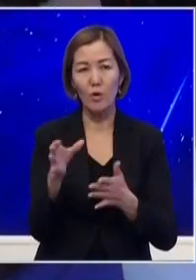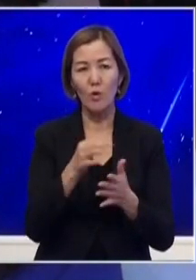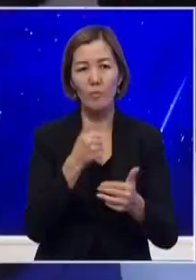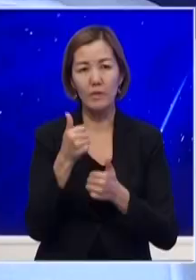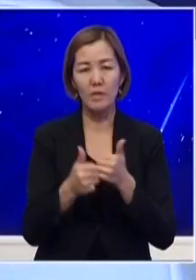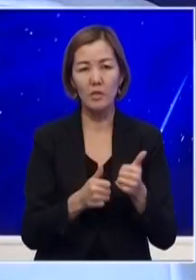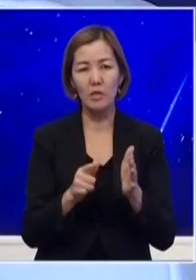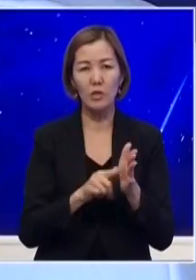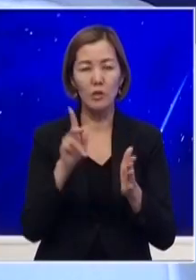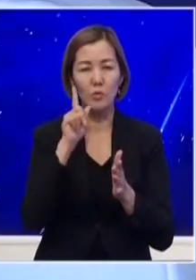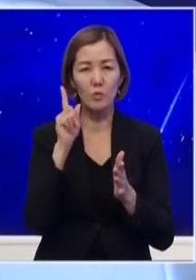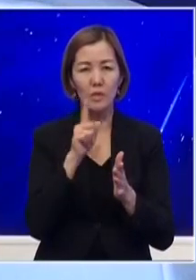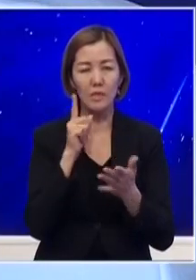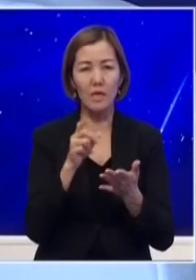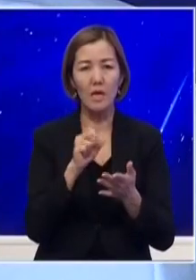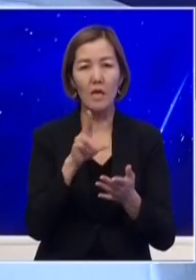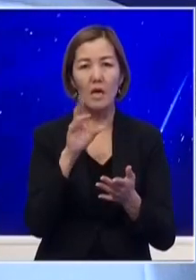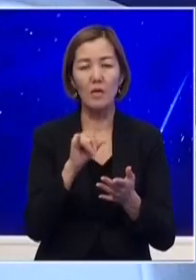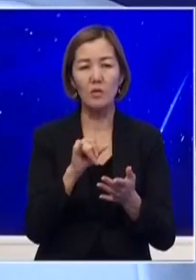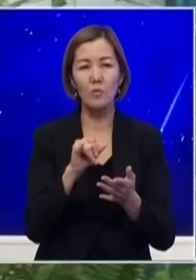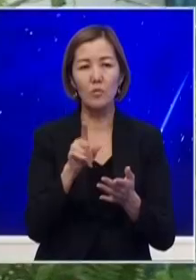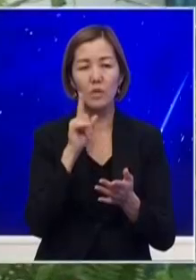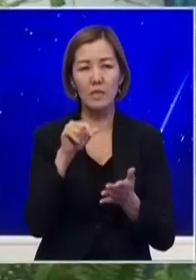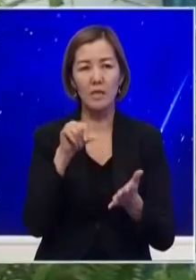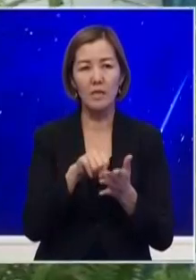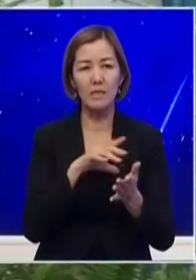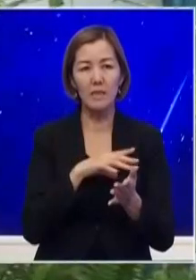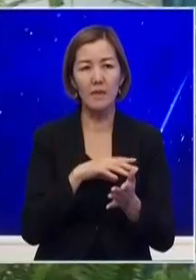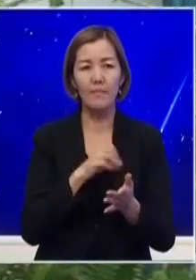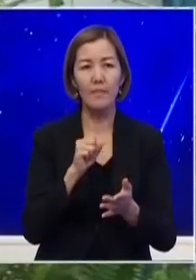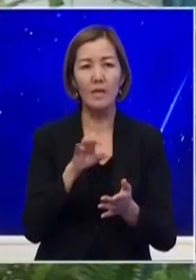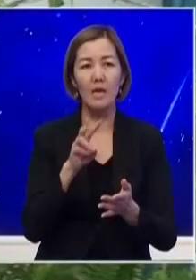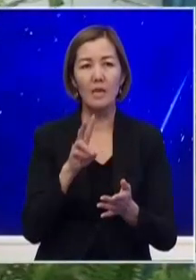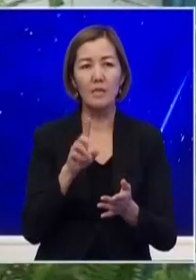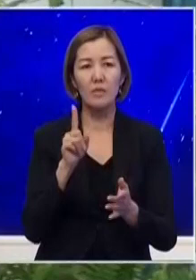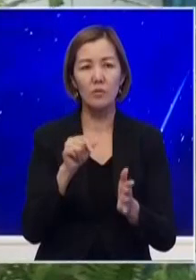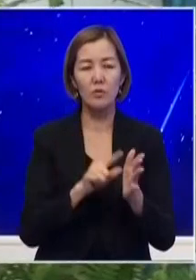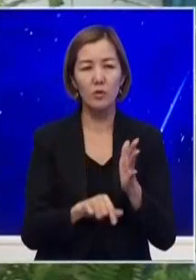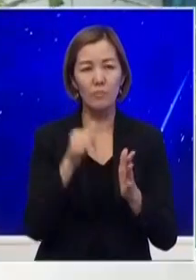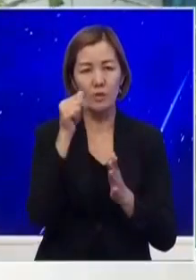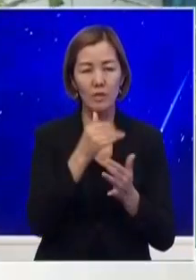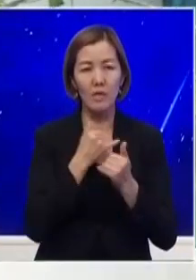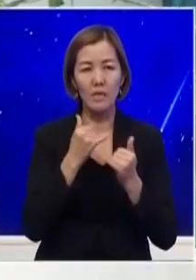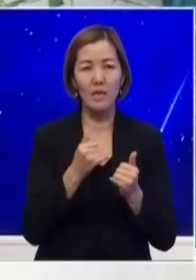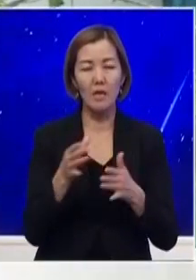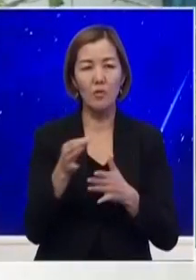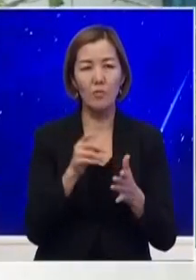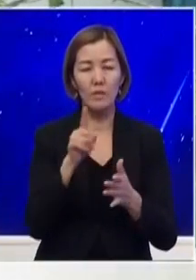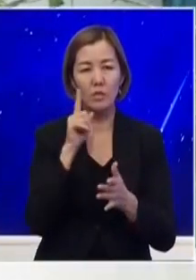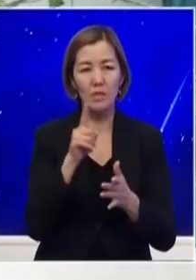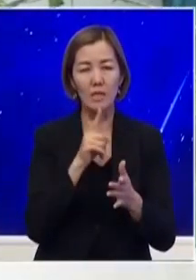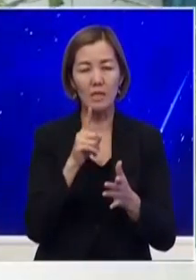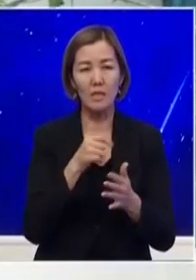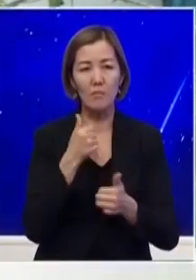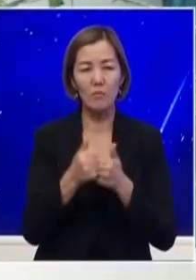жарысқа Жетісу жастары мен Ақсу жастары мекемелері ұйытқы. Ақын Сараның 70 жылдығына арналған талантқа тағзым облыстық жас ақындар